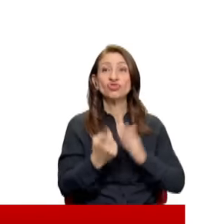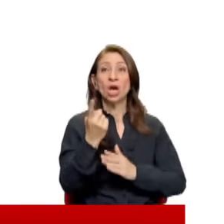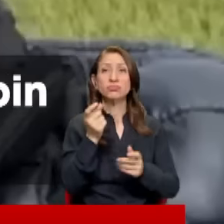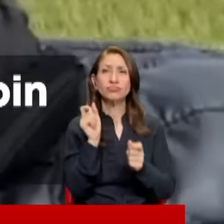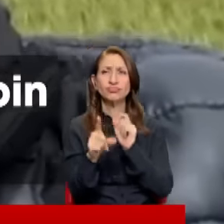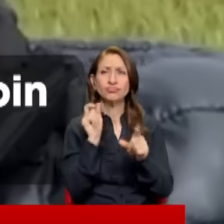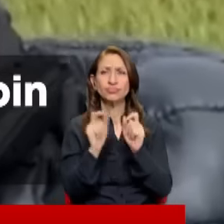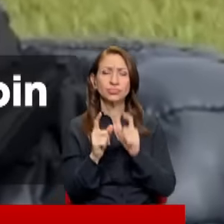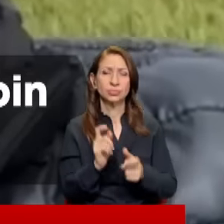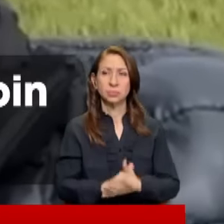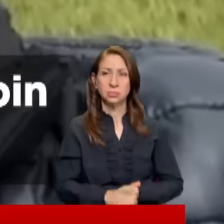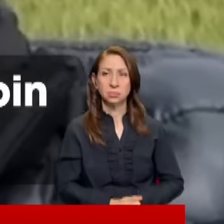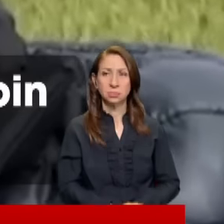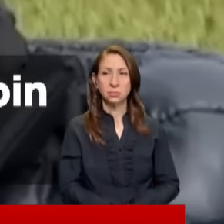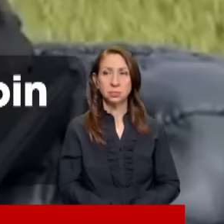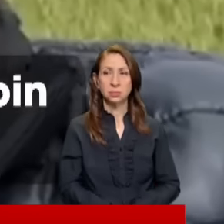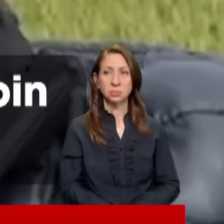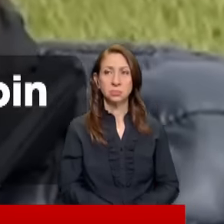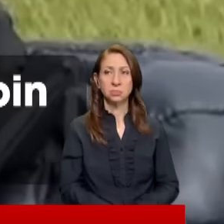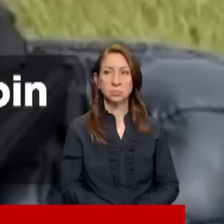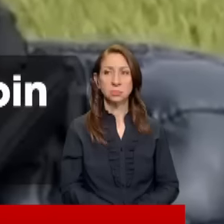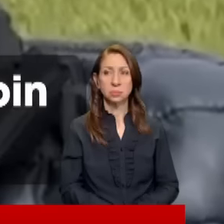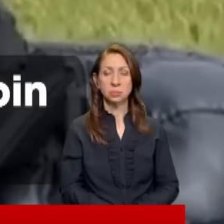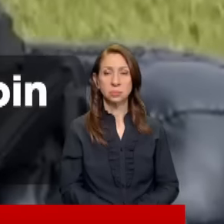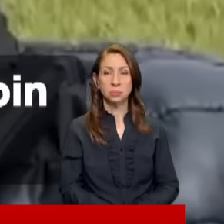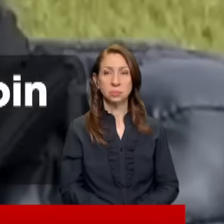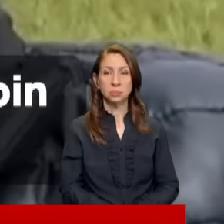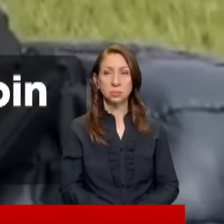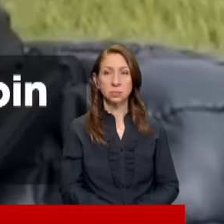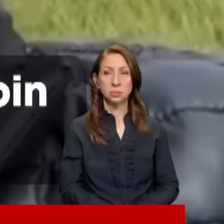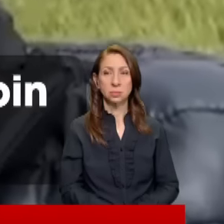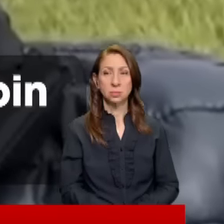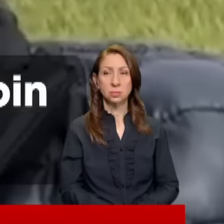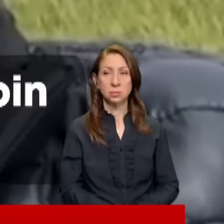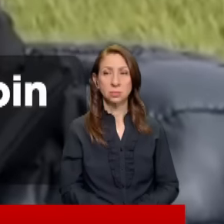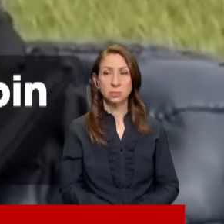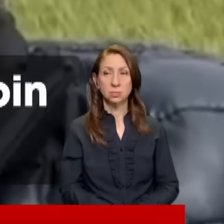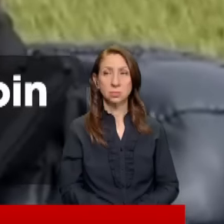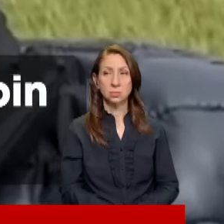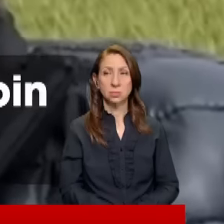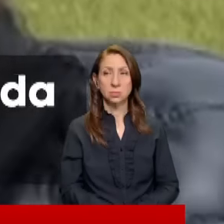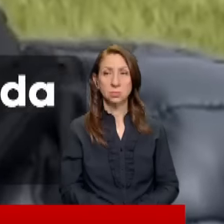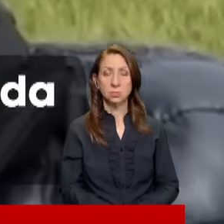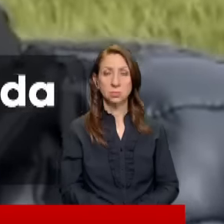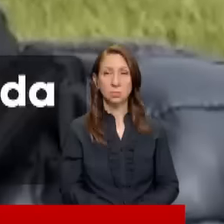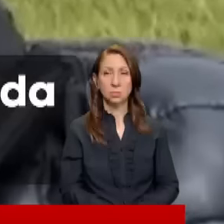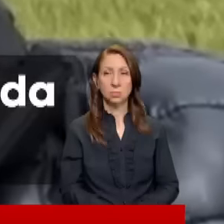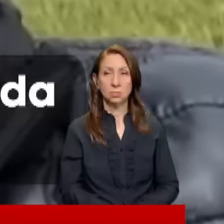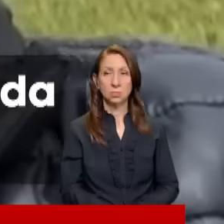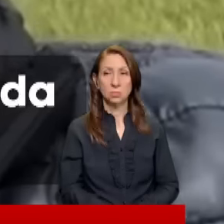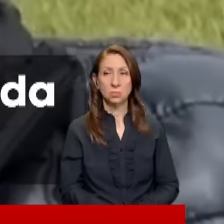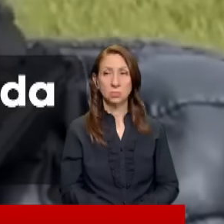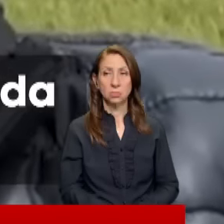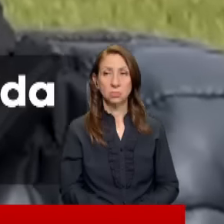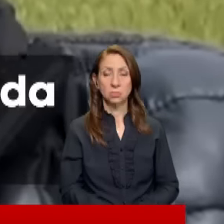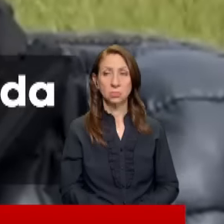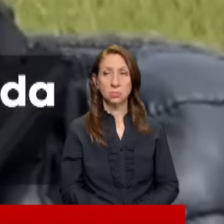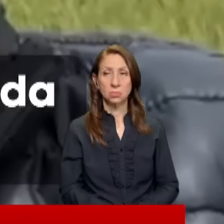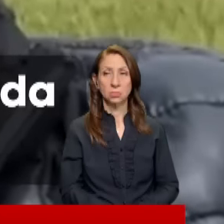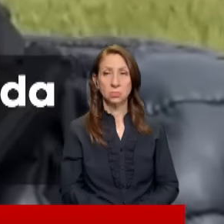yağdırdı bankadan 60 L para aldım 60 faizli 100.000 L 160.000 lira bir yıl sonra geri ödeyeceksin E ama benim buğdayım aynı